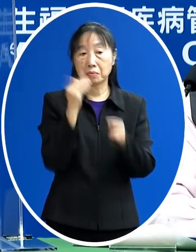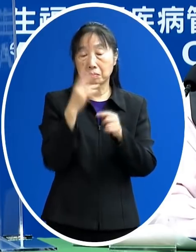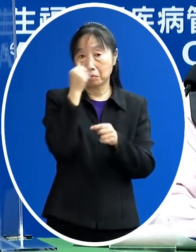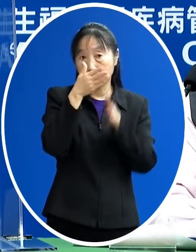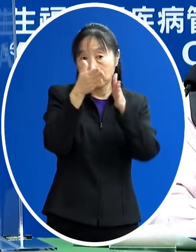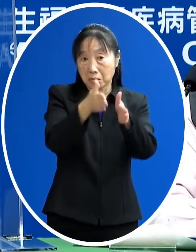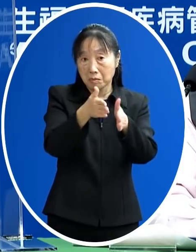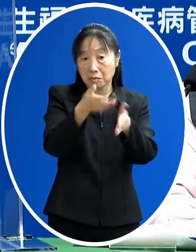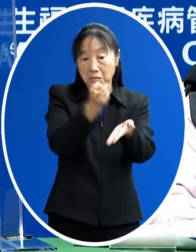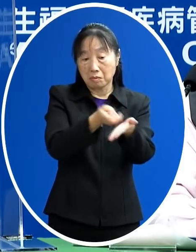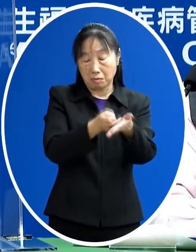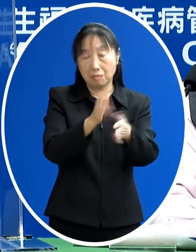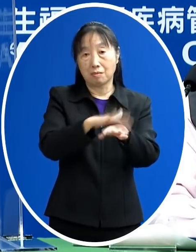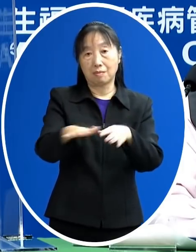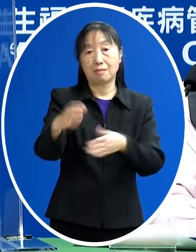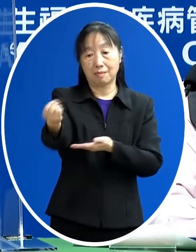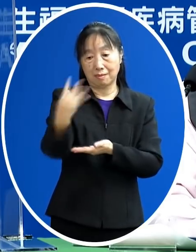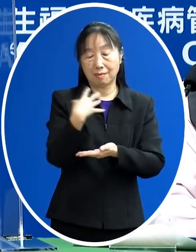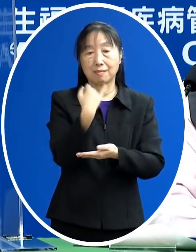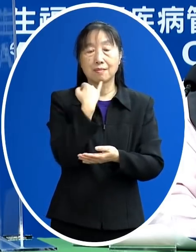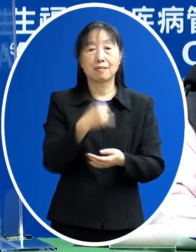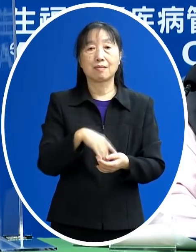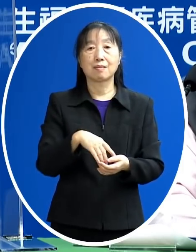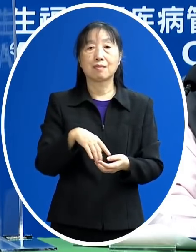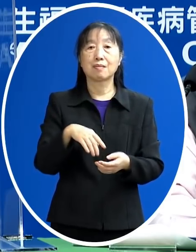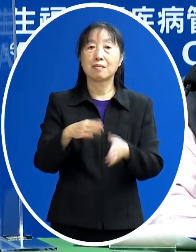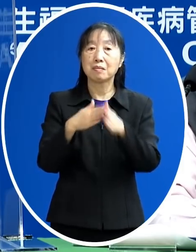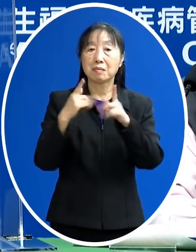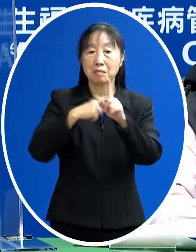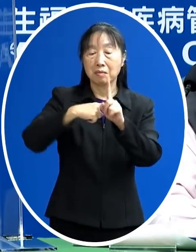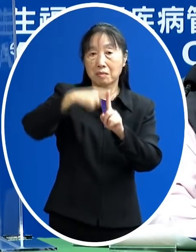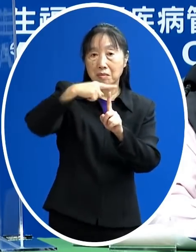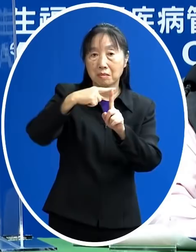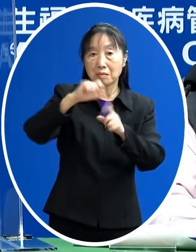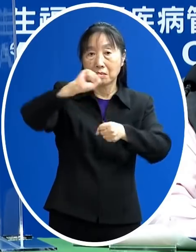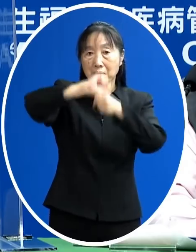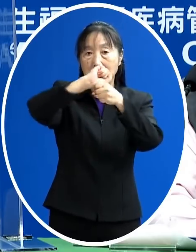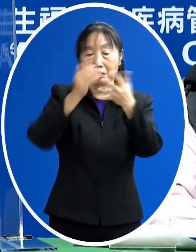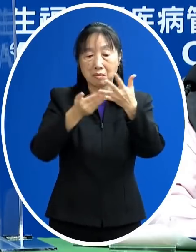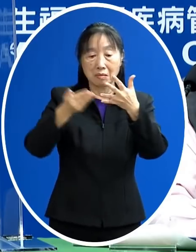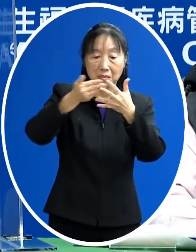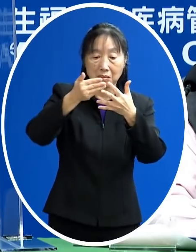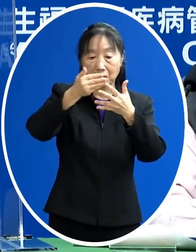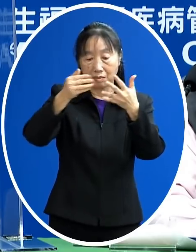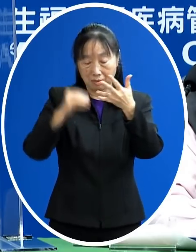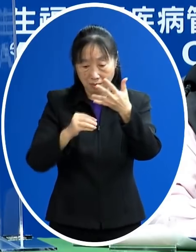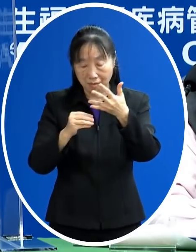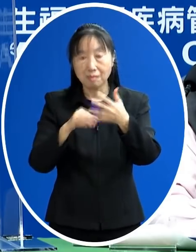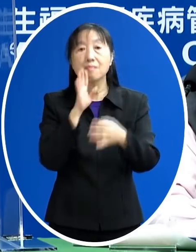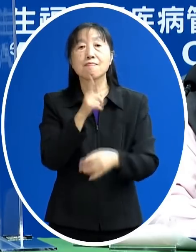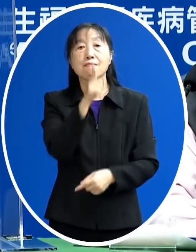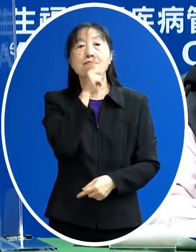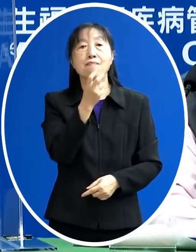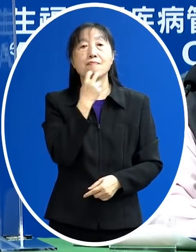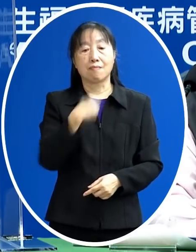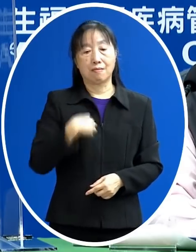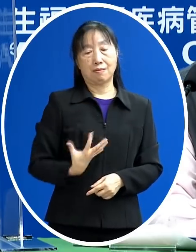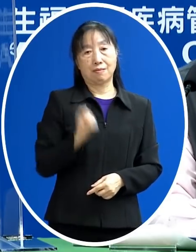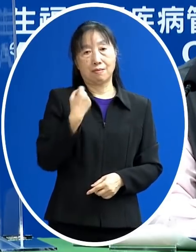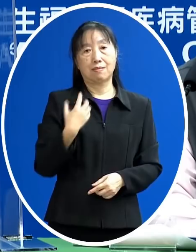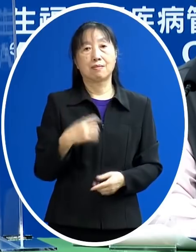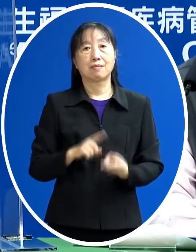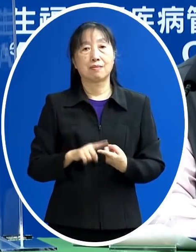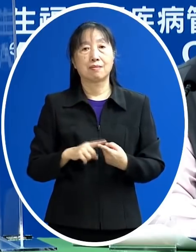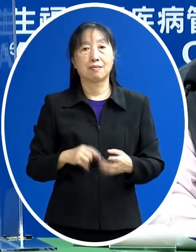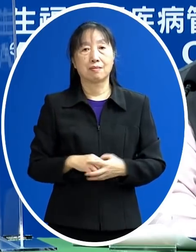我们这边报备，好，但是升级与否或降级这与否，这是中央的权责。好，那第二个，当